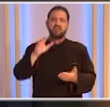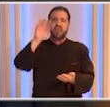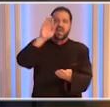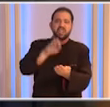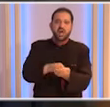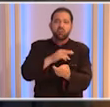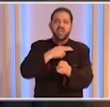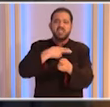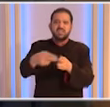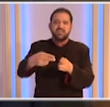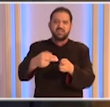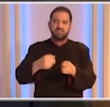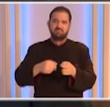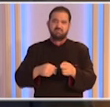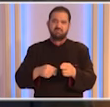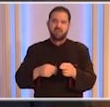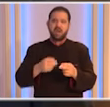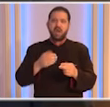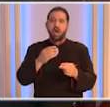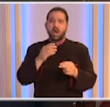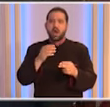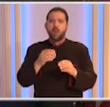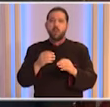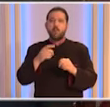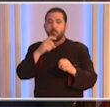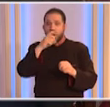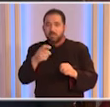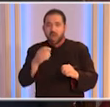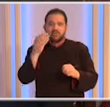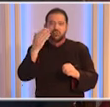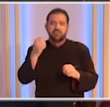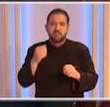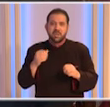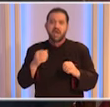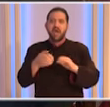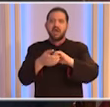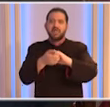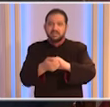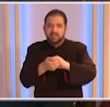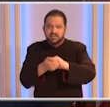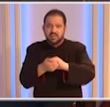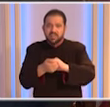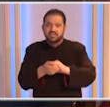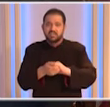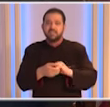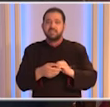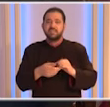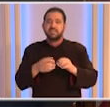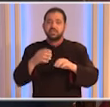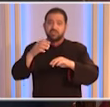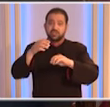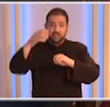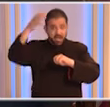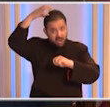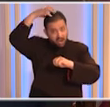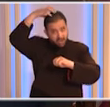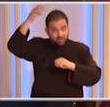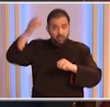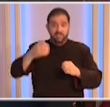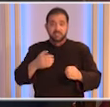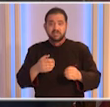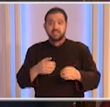sfântă. Bărbatul și cu femeia se unesc ca să sprijine unul pe altul și să dea naștere la prunci și să se mulțească